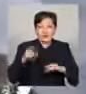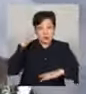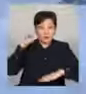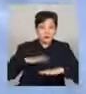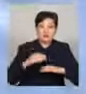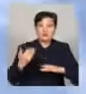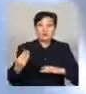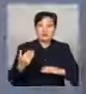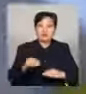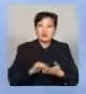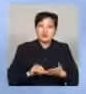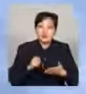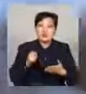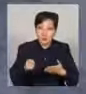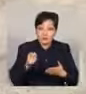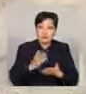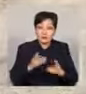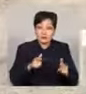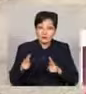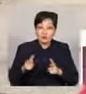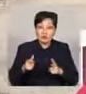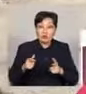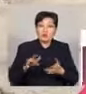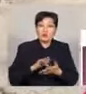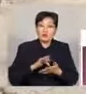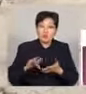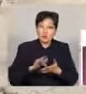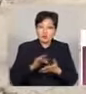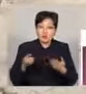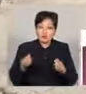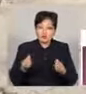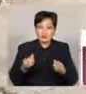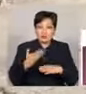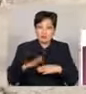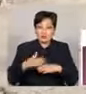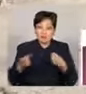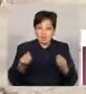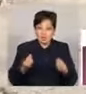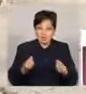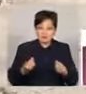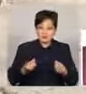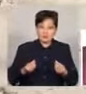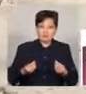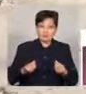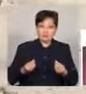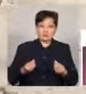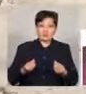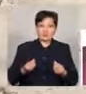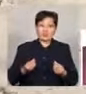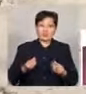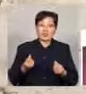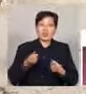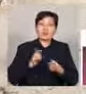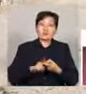әкімдік тарапынан өтініш берілген. Бюджеттің және бөлінген ақшаға соған